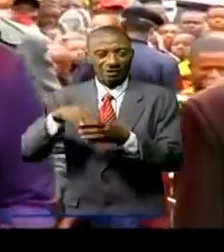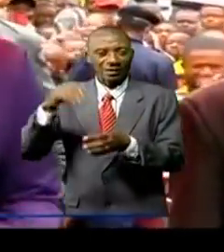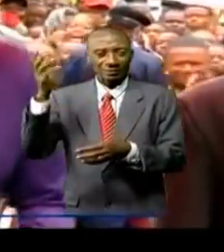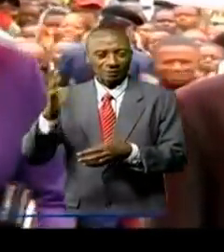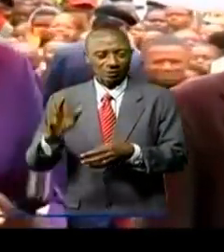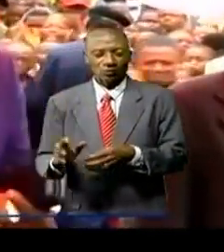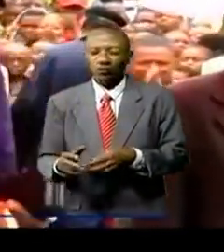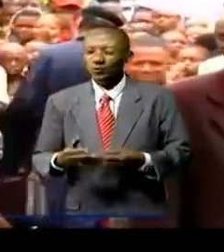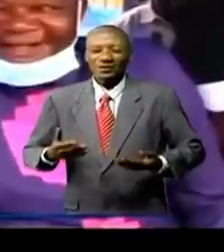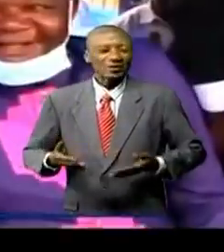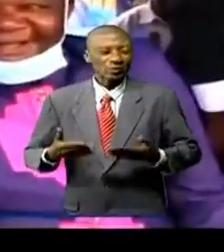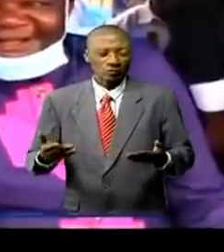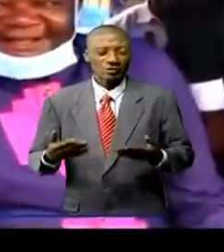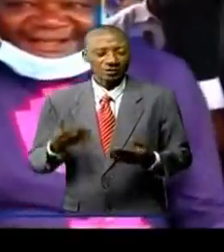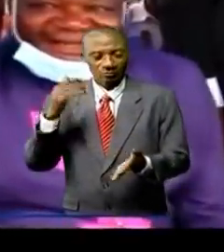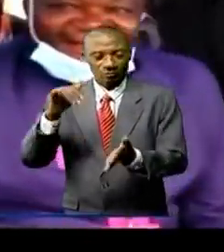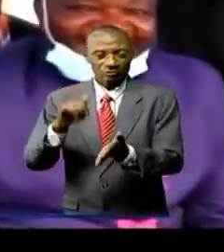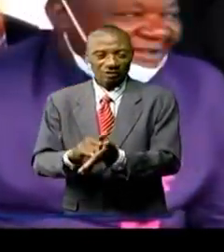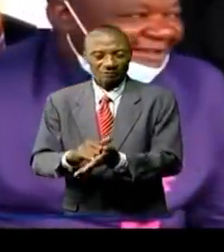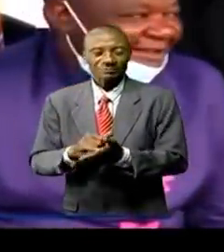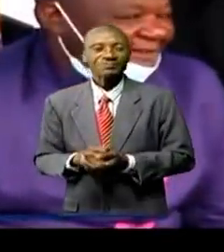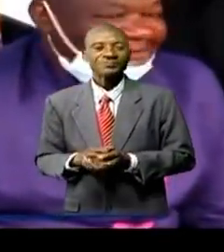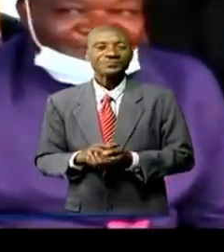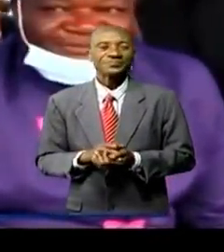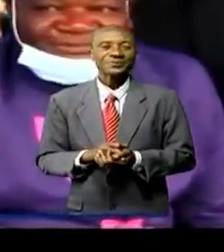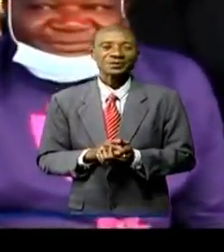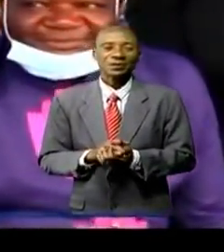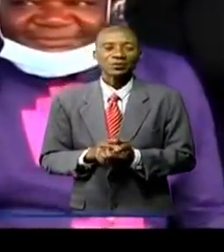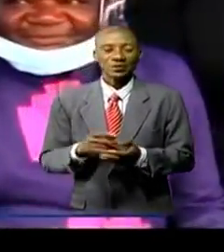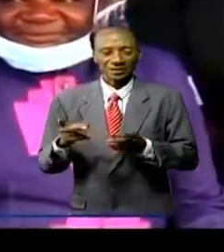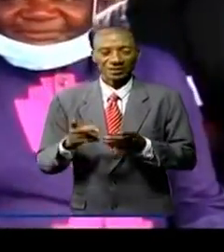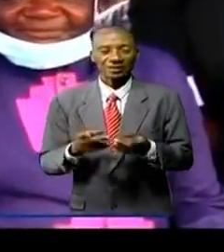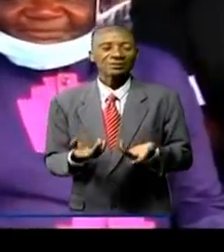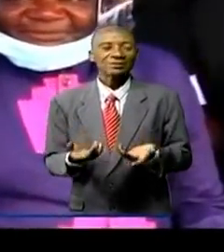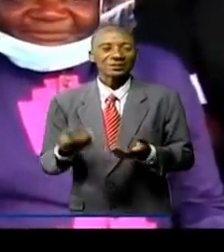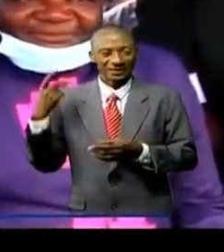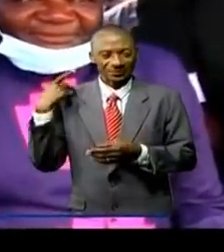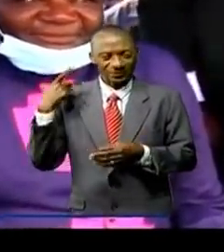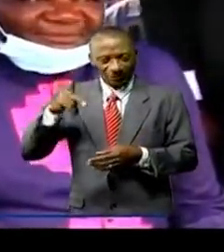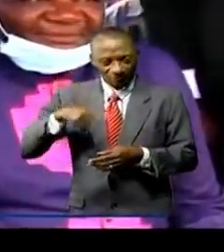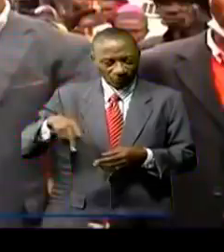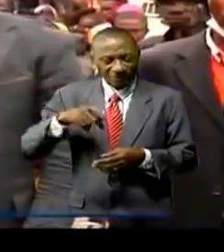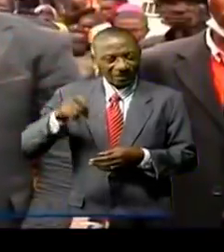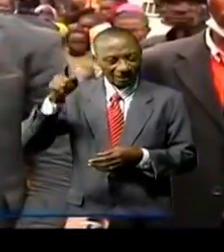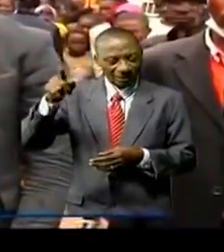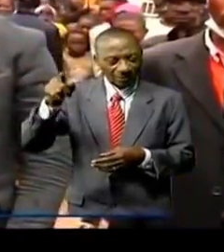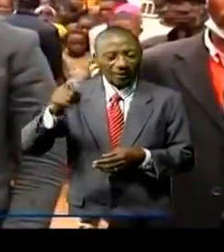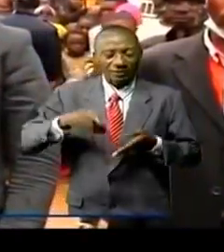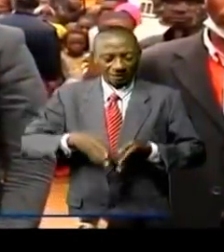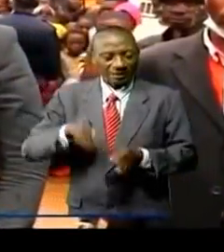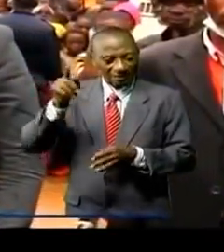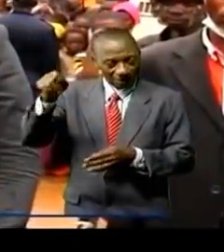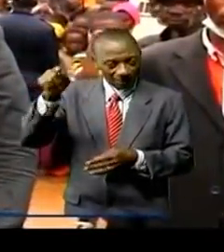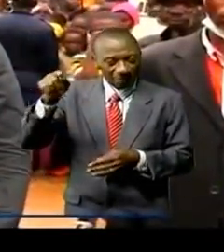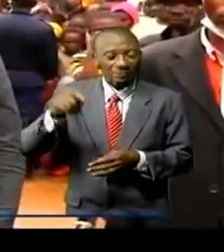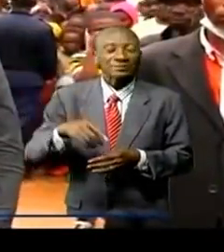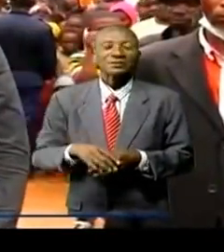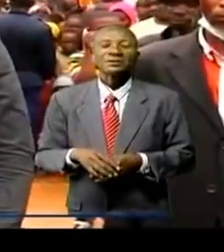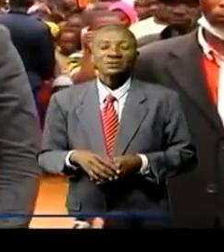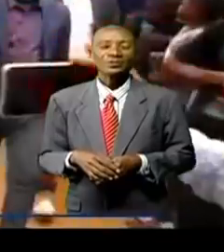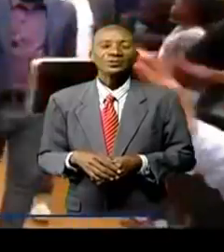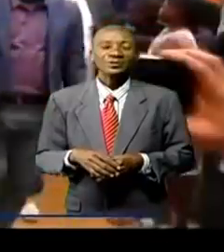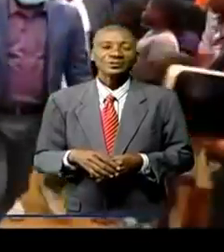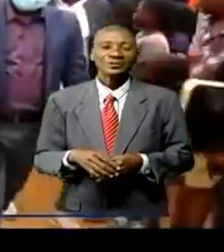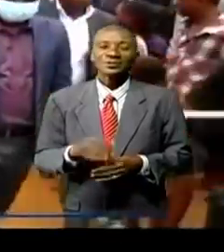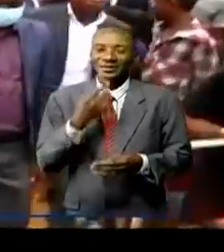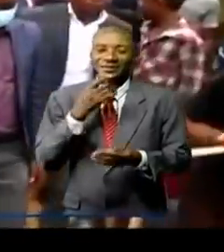Par ailleurs, les honorables députés provinciaux élus du coin, Didier Congo et Kumbi, saisissent l'occasion pour jeter des fleurs à Justin